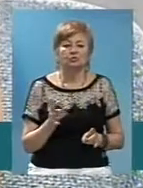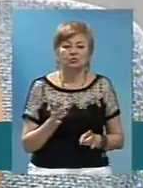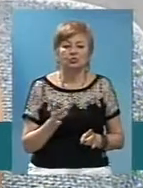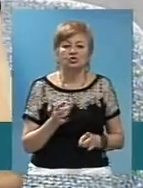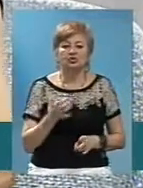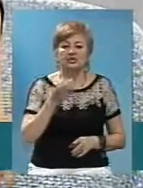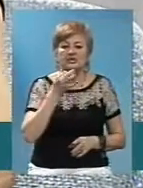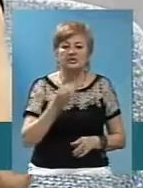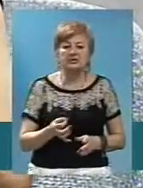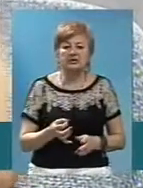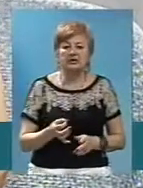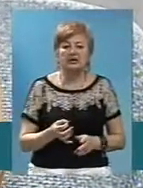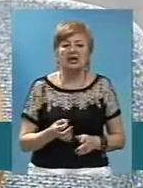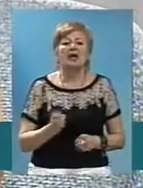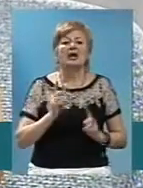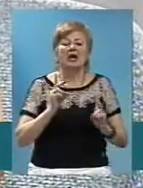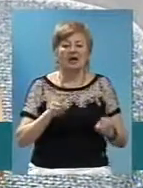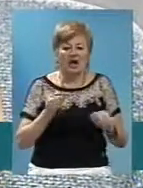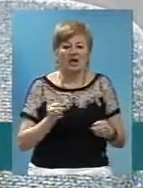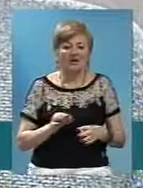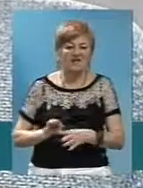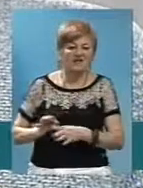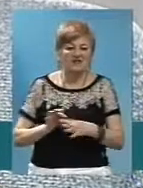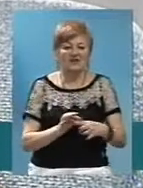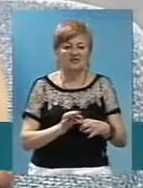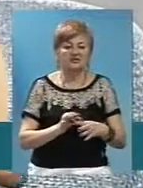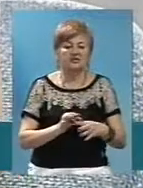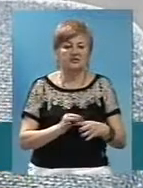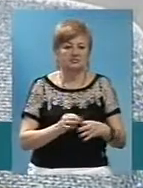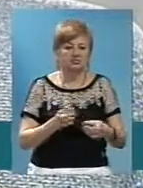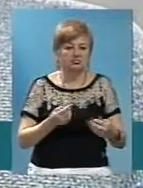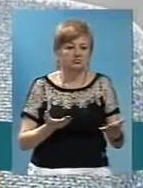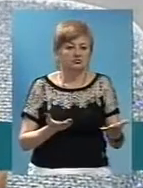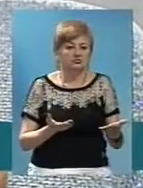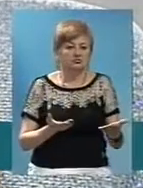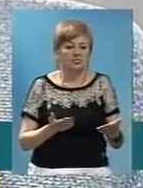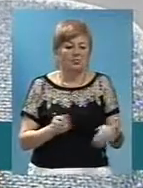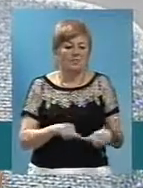це зробити профаном, як це вивести на буденність інший вимір? Милосердя,